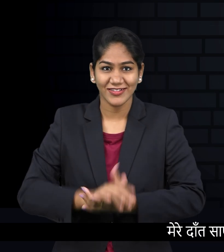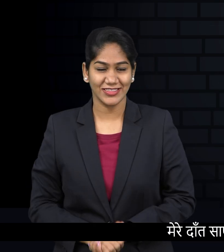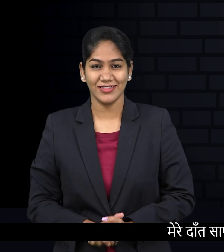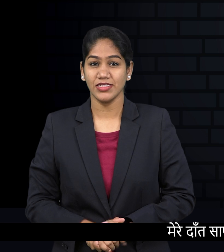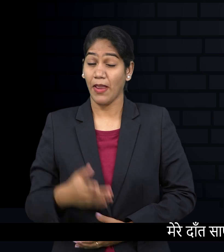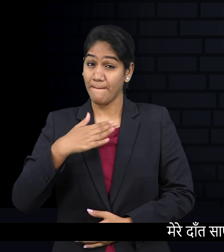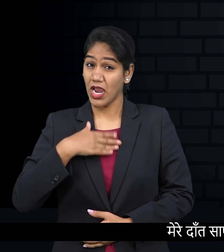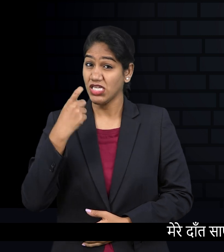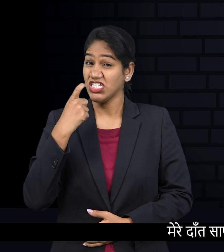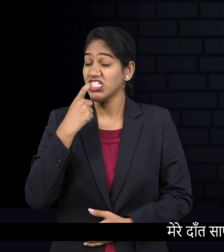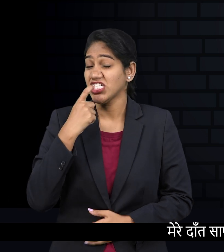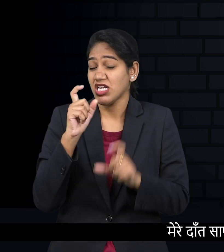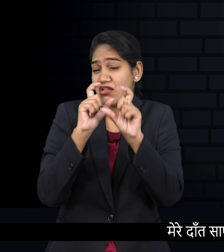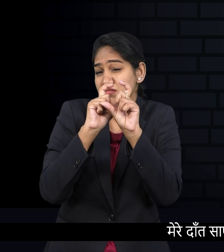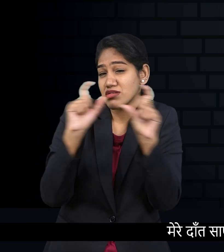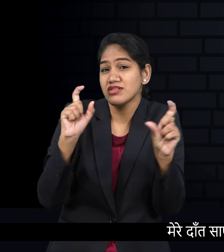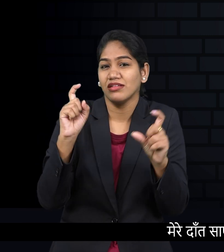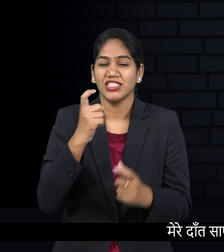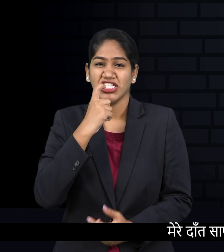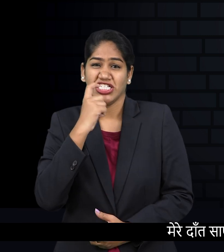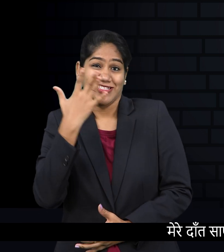मेरे दांत साफ और चमकदार दिखते हैं।